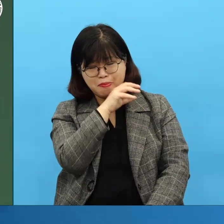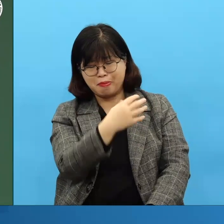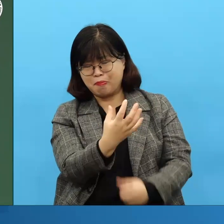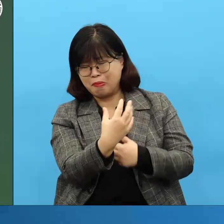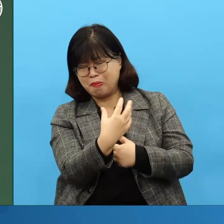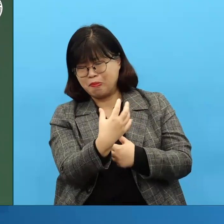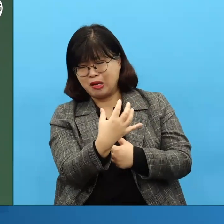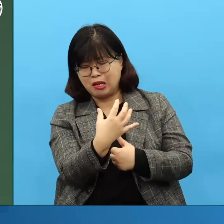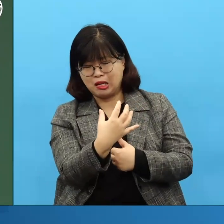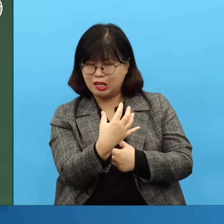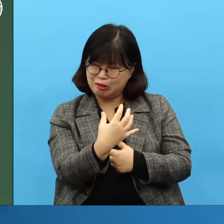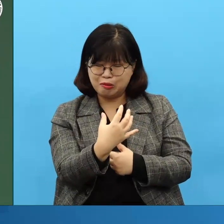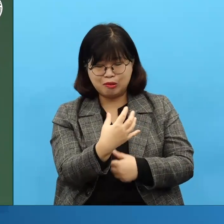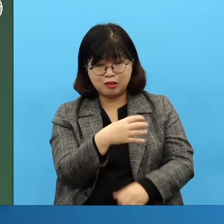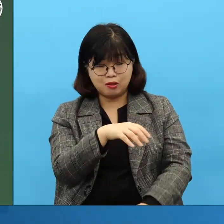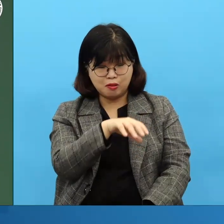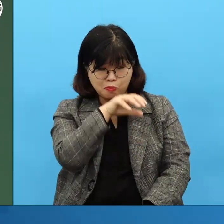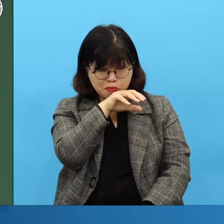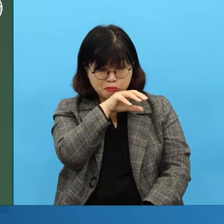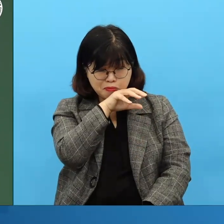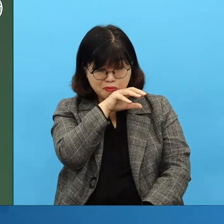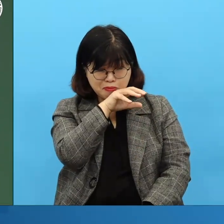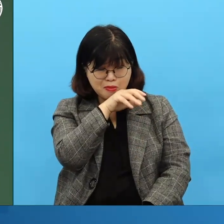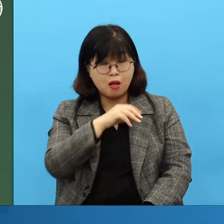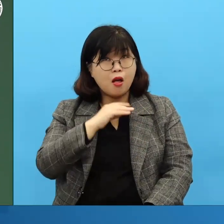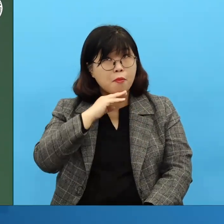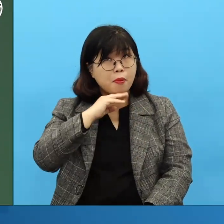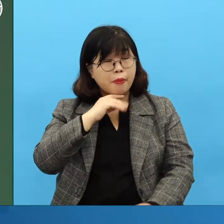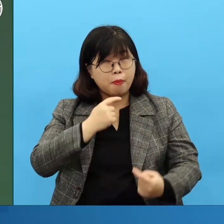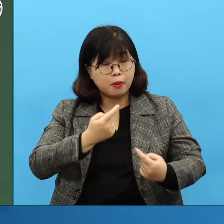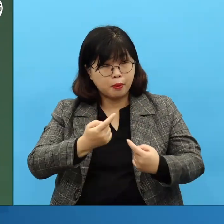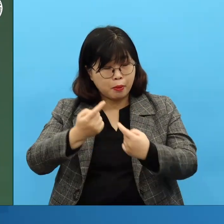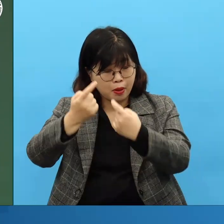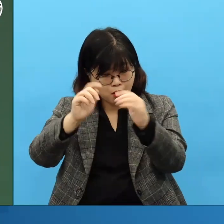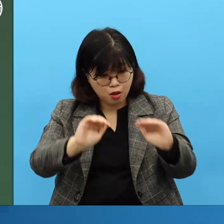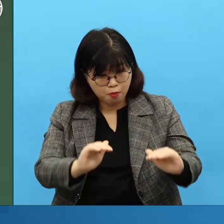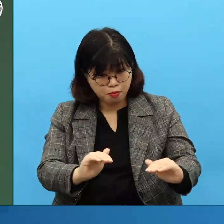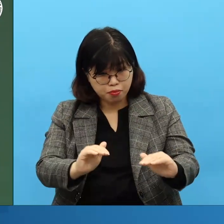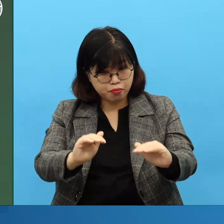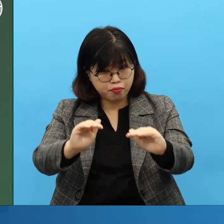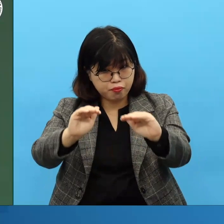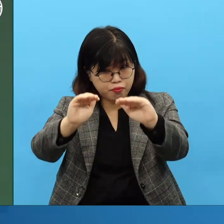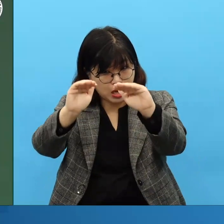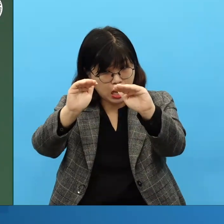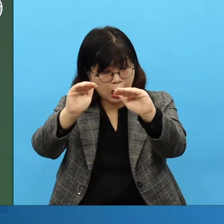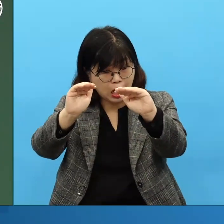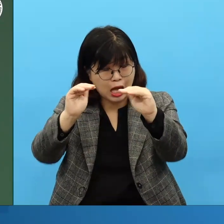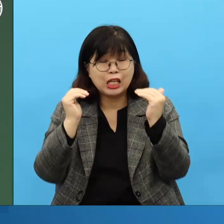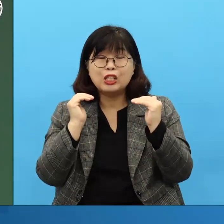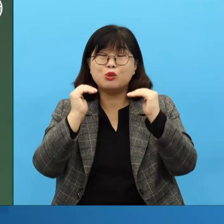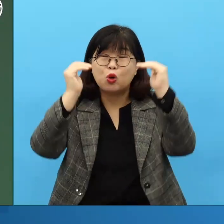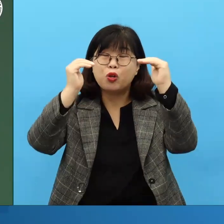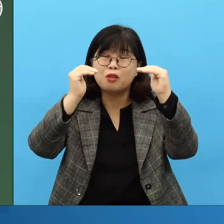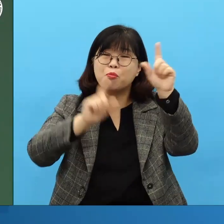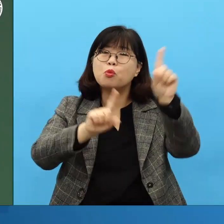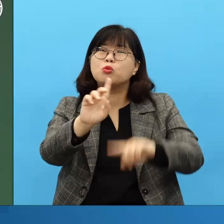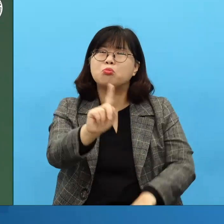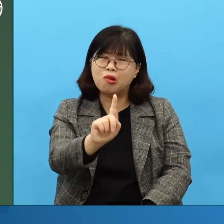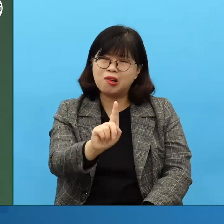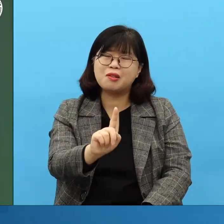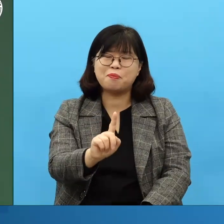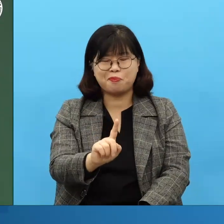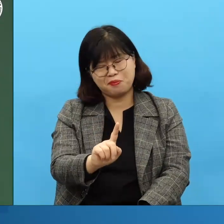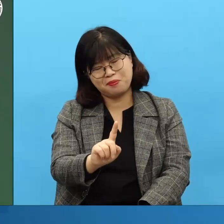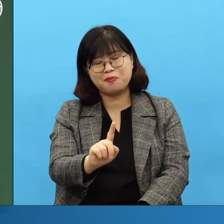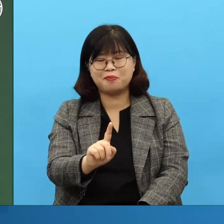미래는 뻔하죠. Then their future is clear. 여러분의 자녀가 늘 이렇게 성실하게 감사한다면 어떻게 되겠죠? But if your child